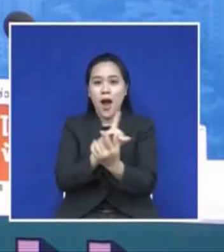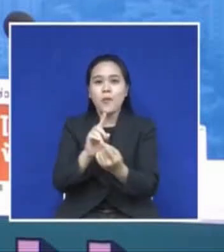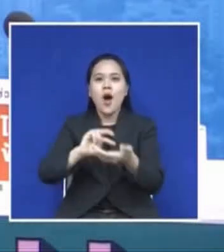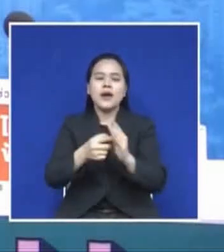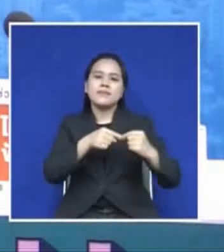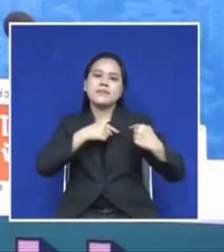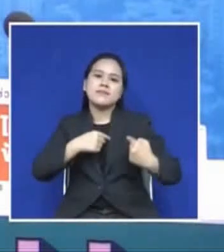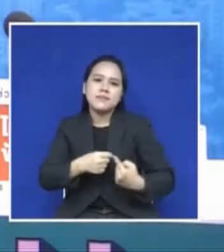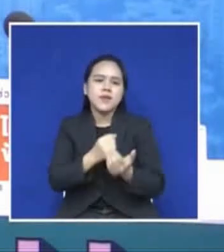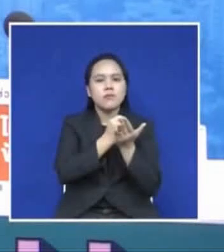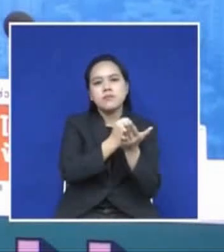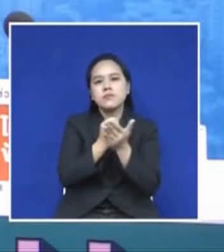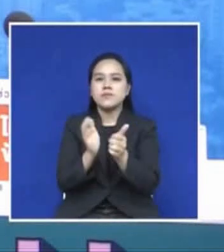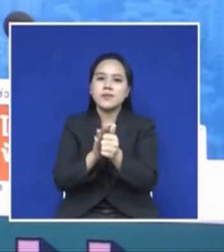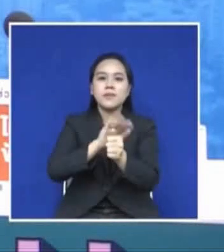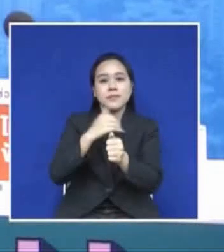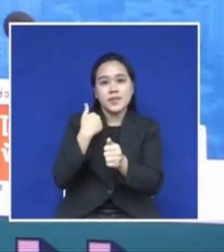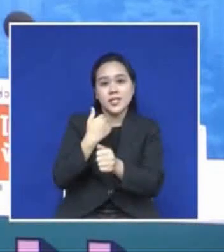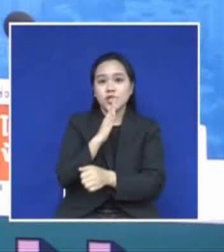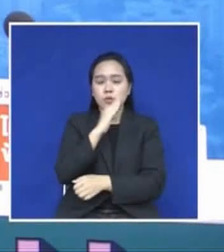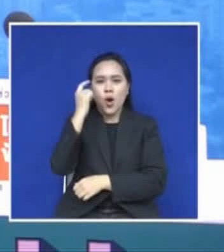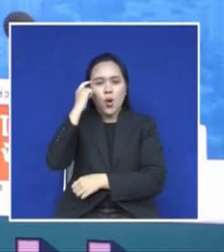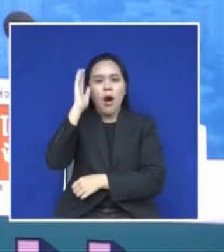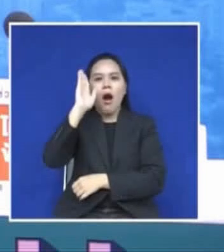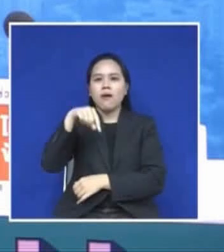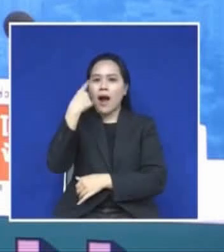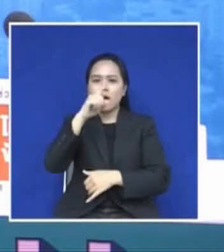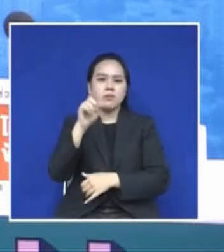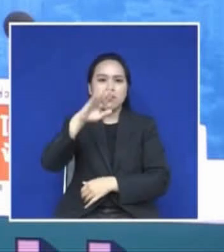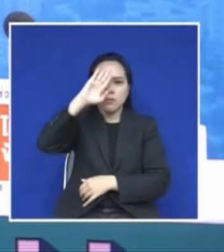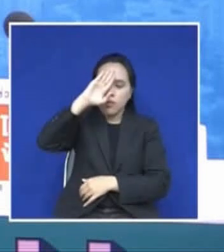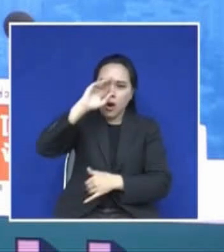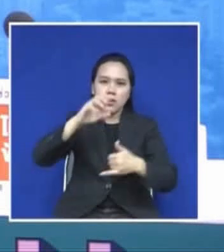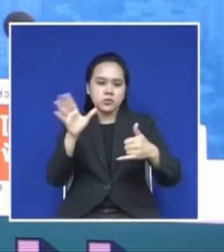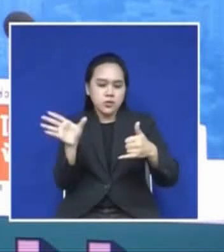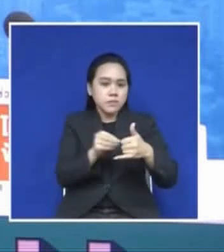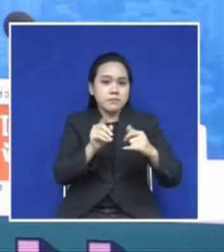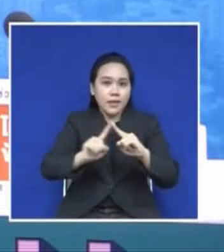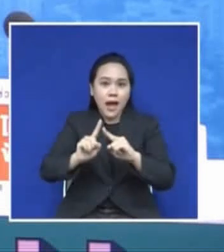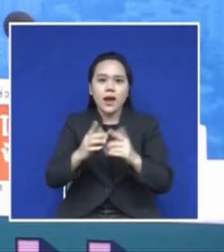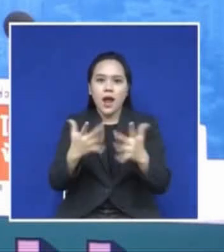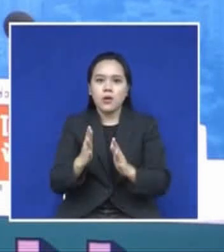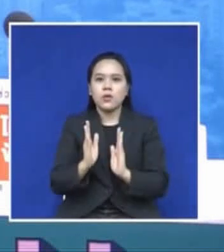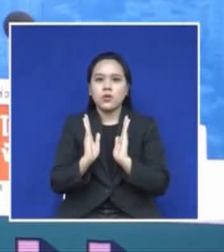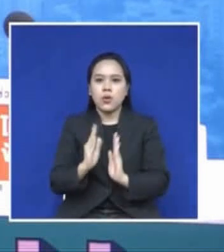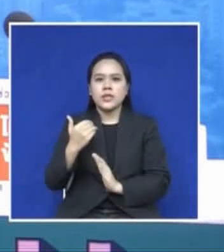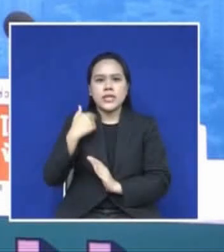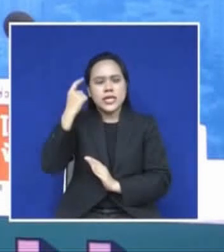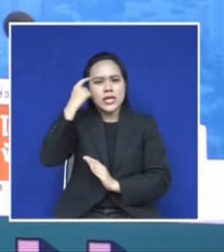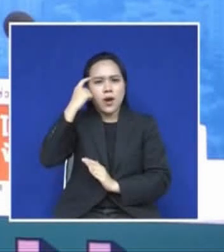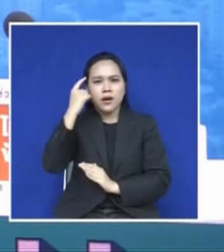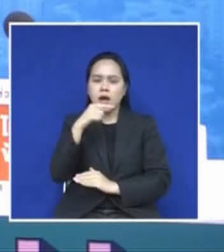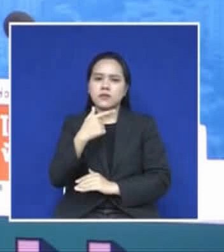แบบมีกับคุณหมอบอกว่าเพราะว่าการกระดาษระลอกใหม่ครั้งนี้ไม่ได้เชื่อมโยงกับการระบาบจะล็อคแรก